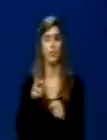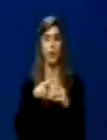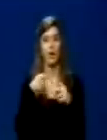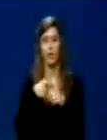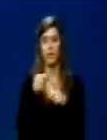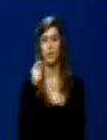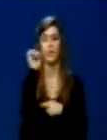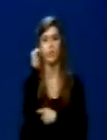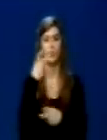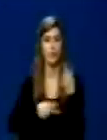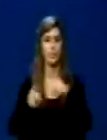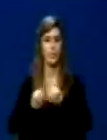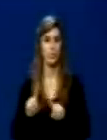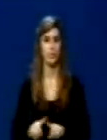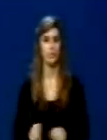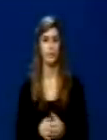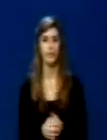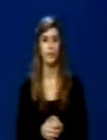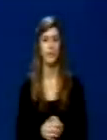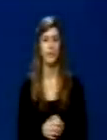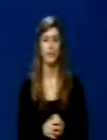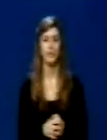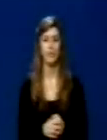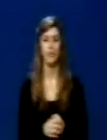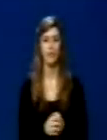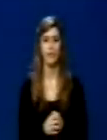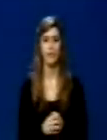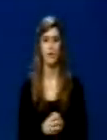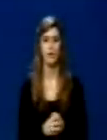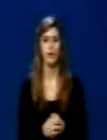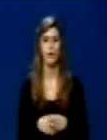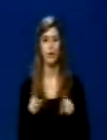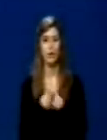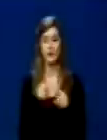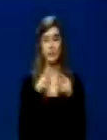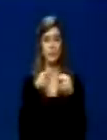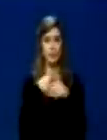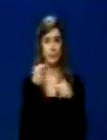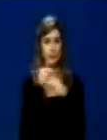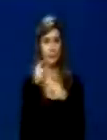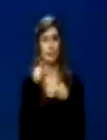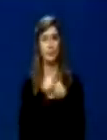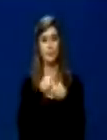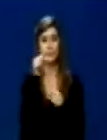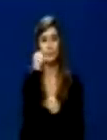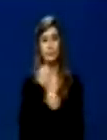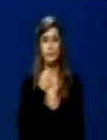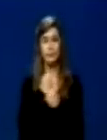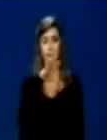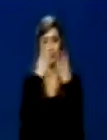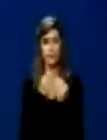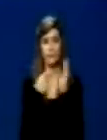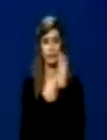e industrisë prodhuese në Kosovë. Pra në farë mënyre, raporti i AKP-s në vend se të ishte raporti punës së AKP-s,